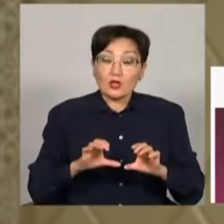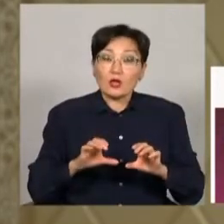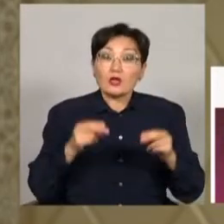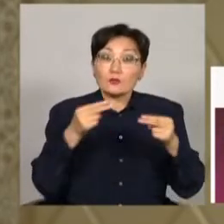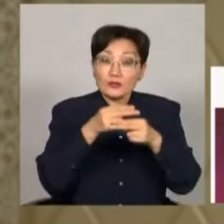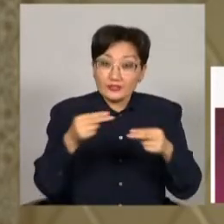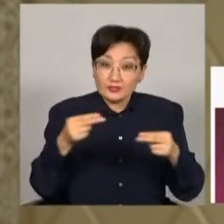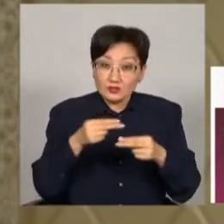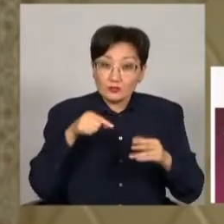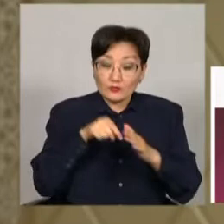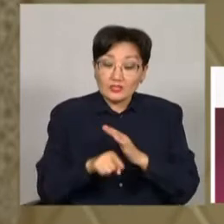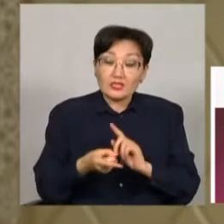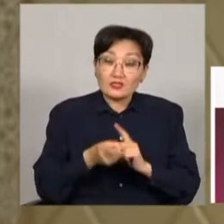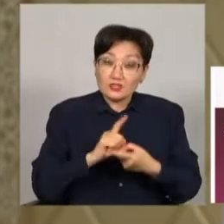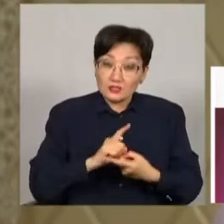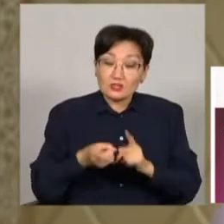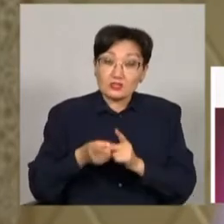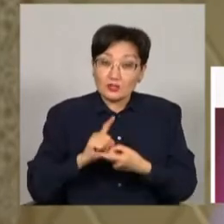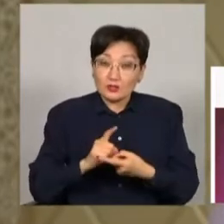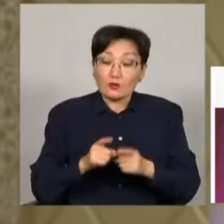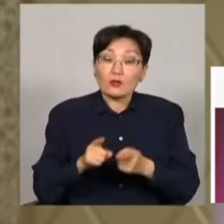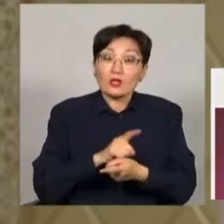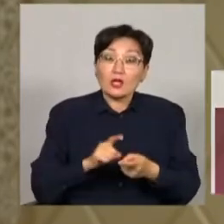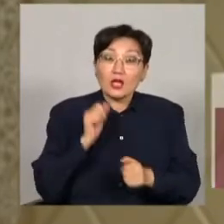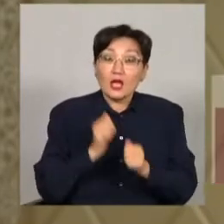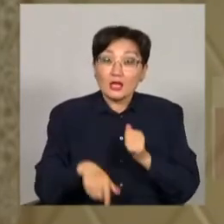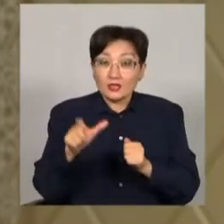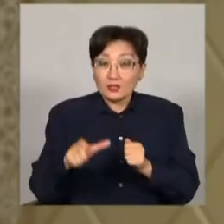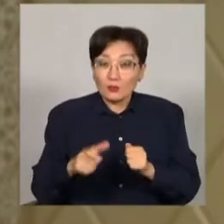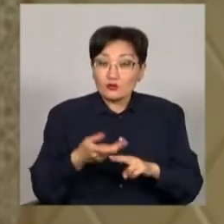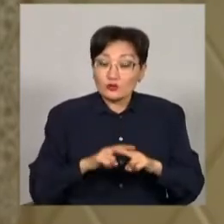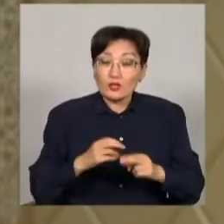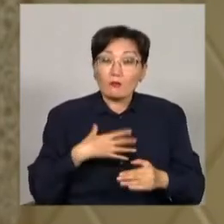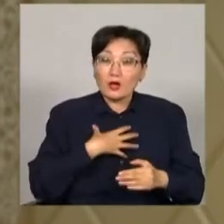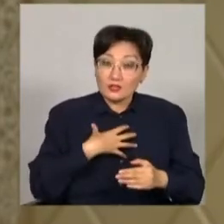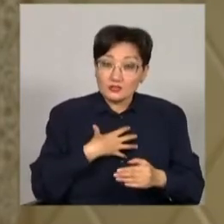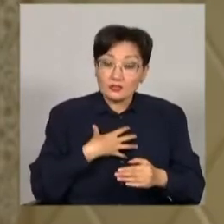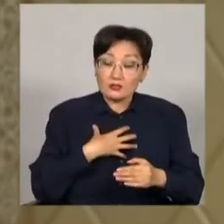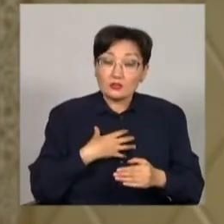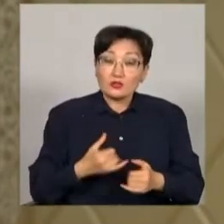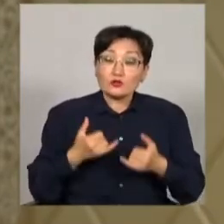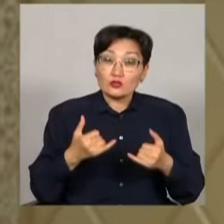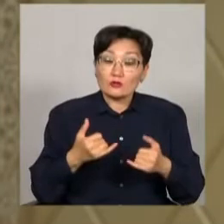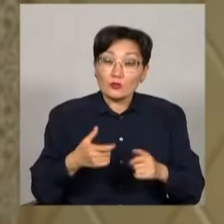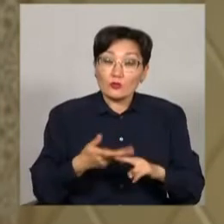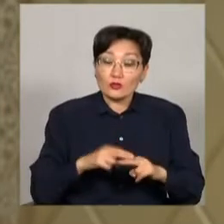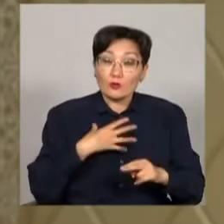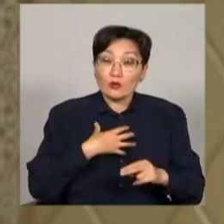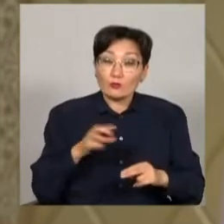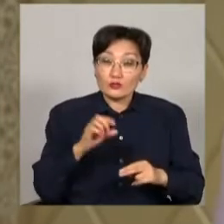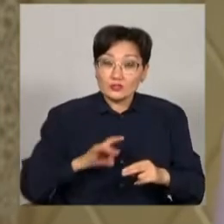баптарга енгизилетин өзгерістер ар Казакстандык үчүн маңыздуу. Биз бүгүн Бостандык